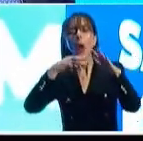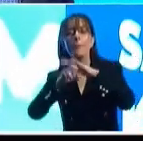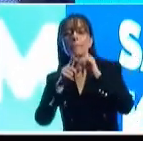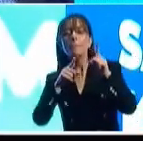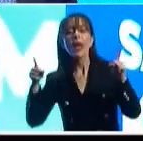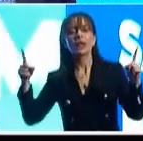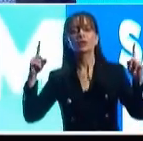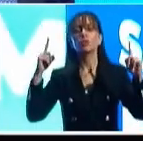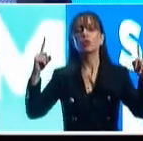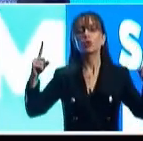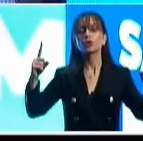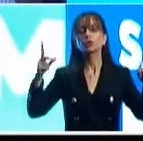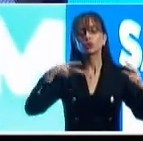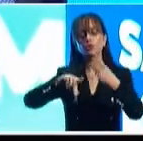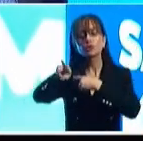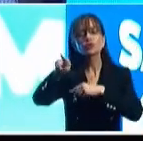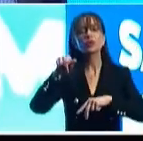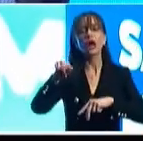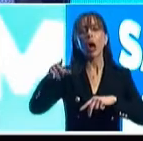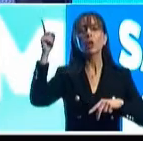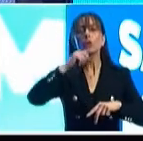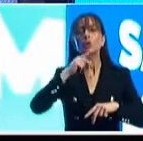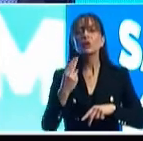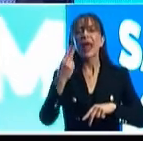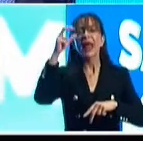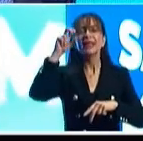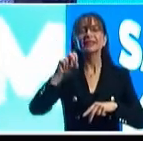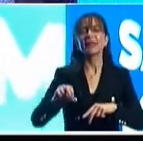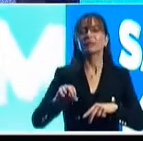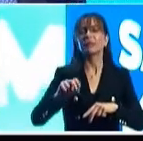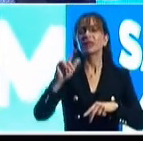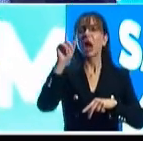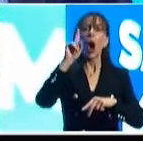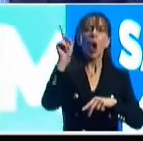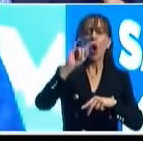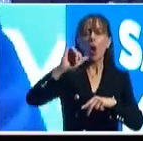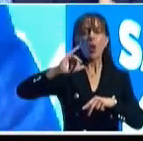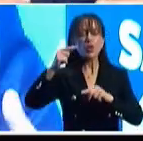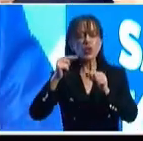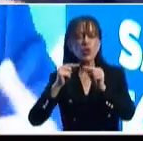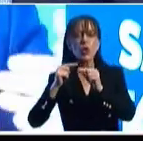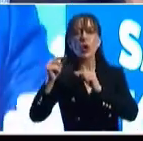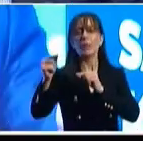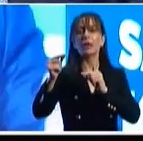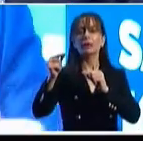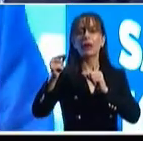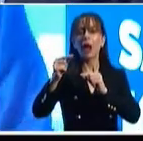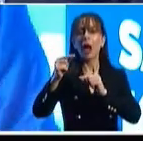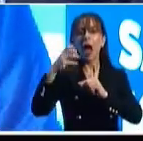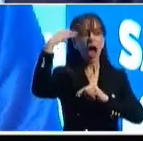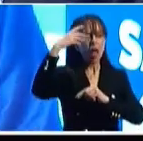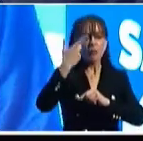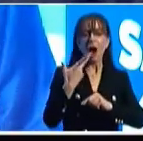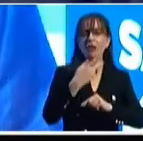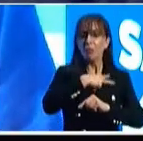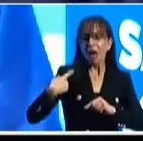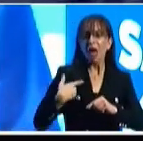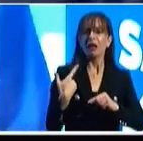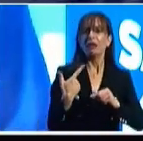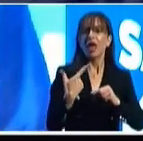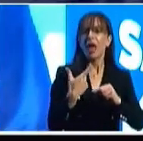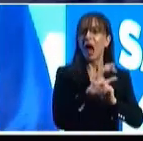da %70'lik kısmı, yani 10 kilometresini zaten biz bitirmiş tamamlamıştık. Onlar da bu